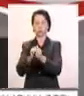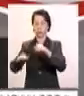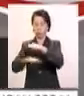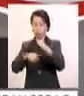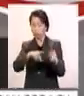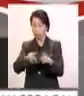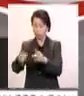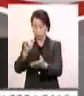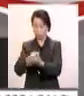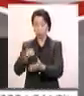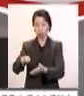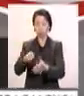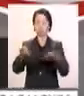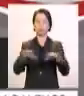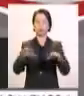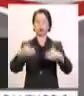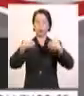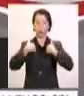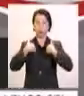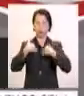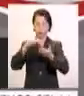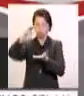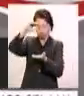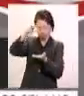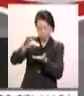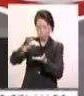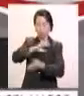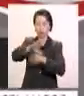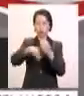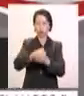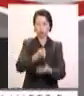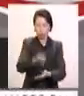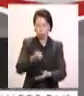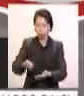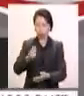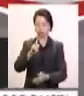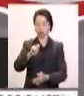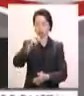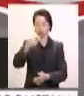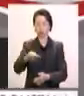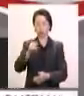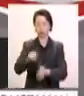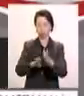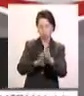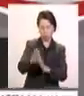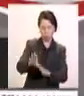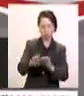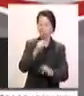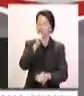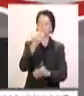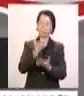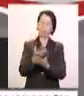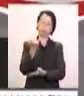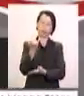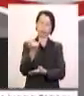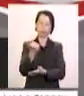ini, antara langkah yang diambil adalah memaksimumkan semua aset TH yang prestasinya tidak